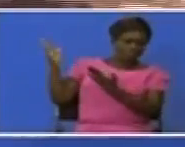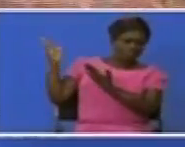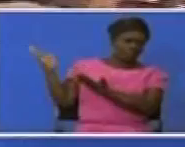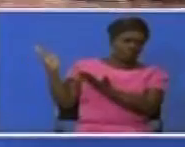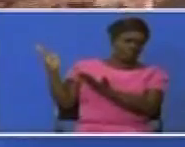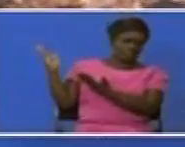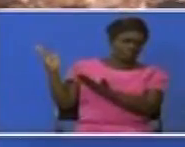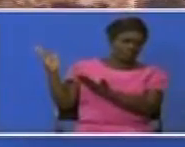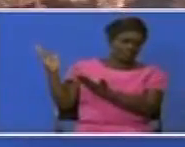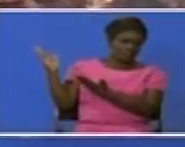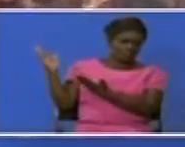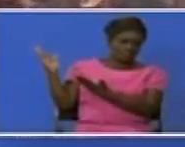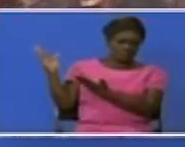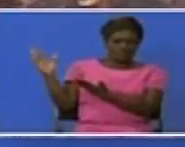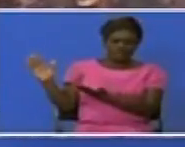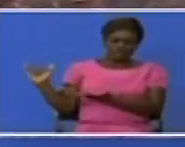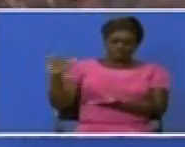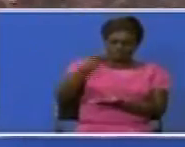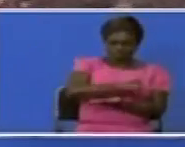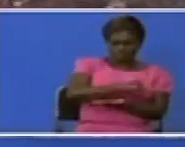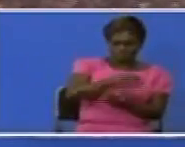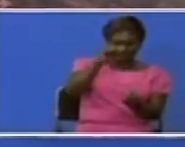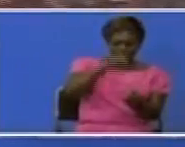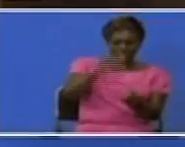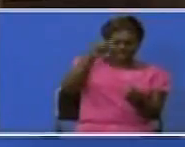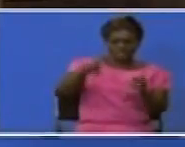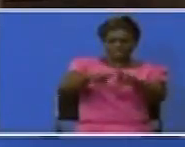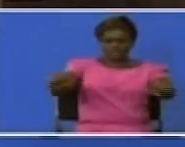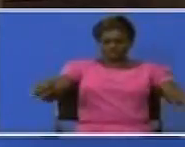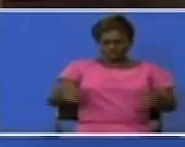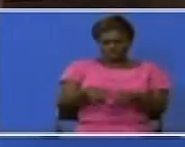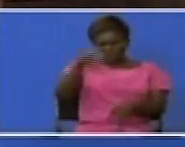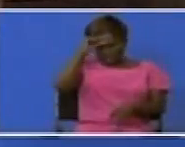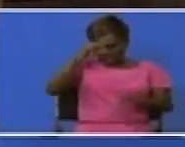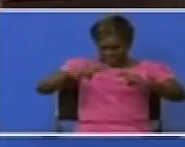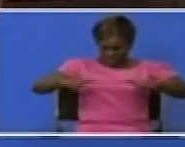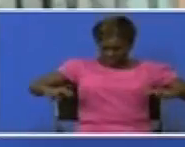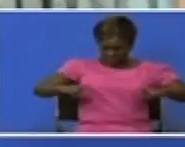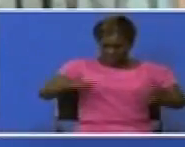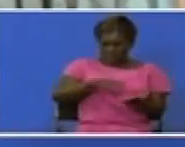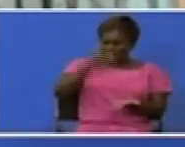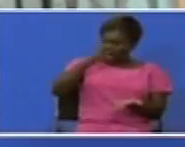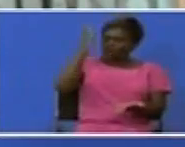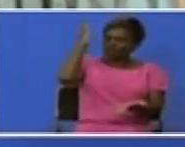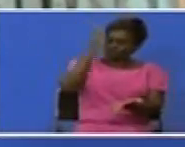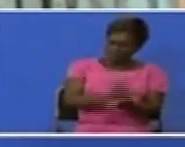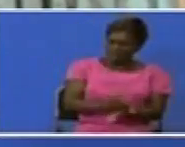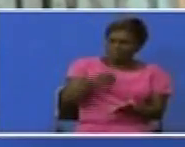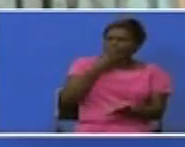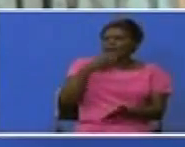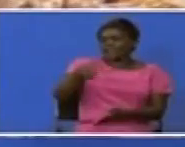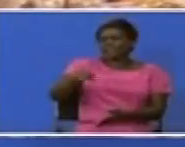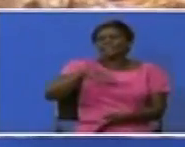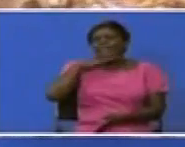kwa mabumba haya umechukuliwa ili kupelekwa katika maabara ya serikali kwa uchunguzi zaidi kubaini kilichomua mlinzi